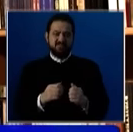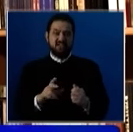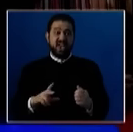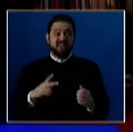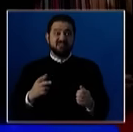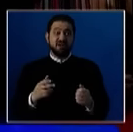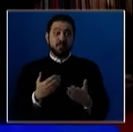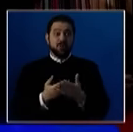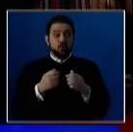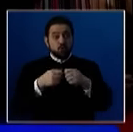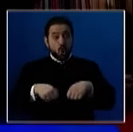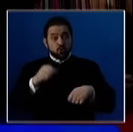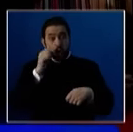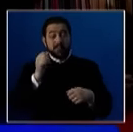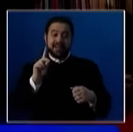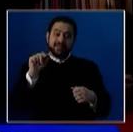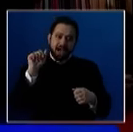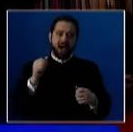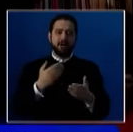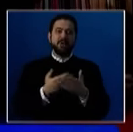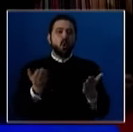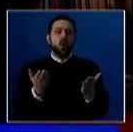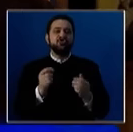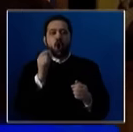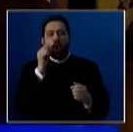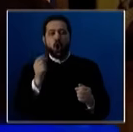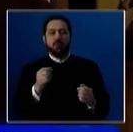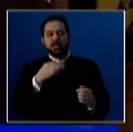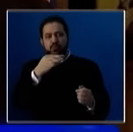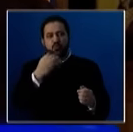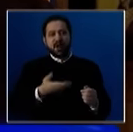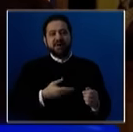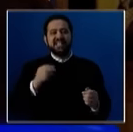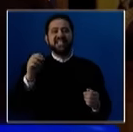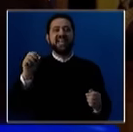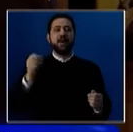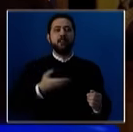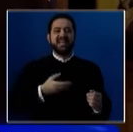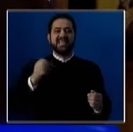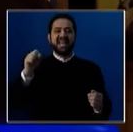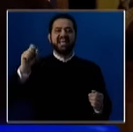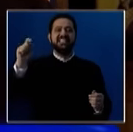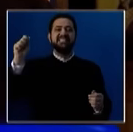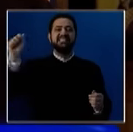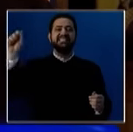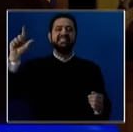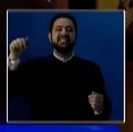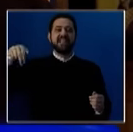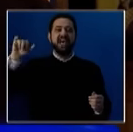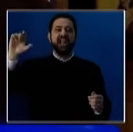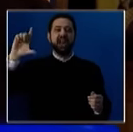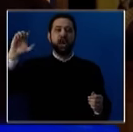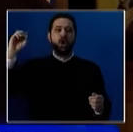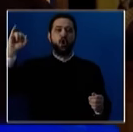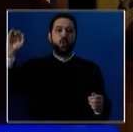toți. Toată lumea, oricine. Pentru că, zice Părintele Stăniloae, iubirea este cea